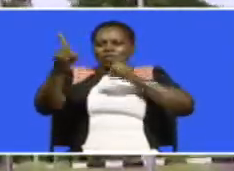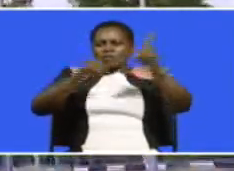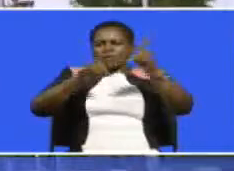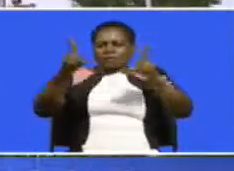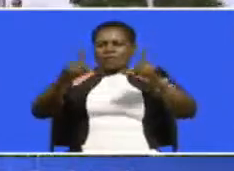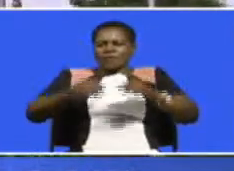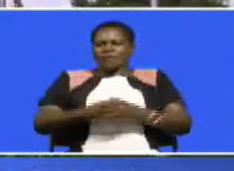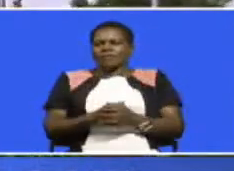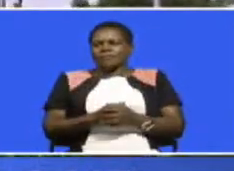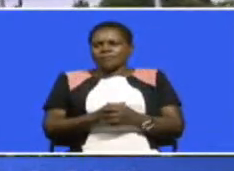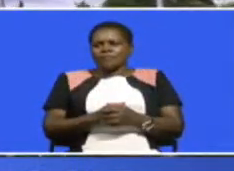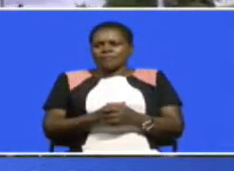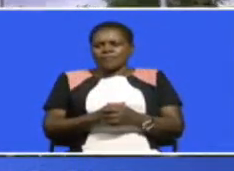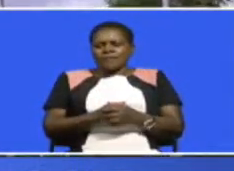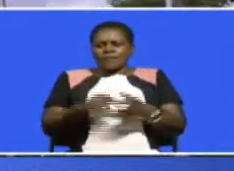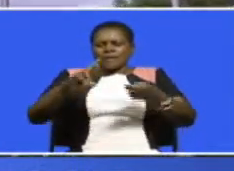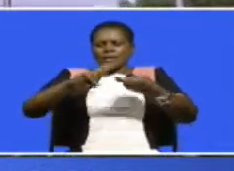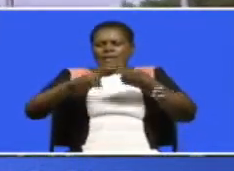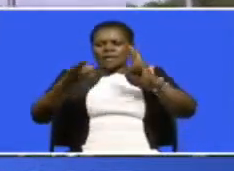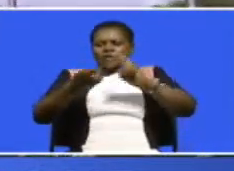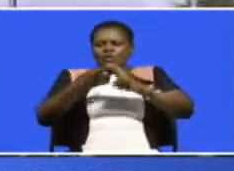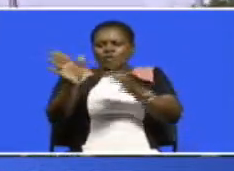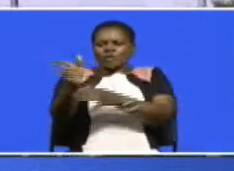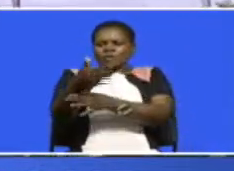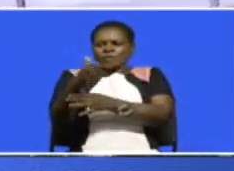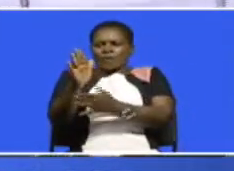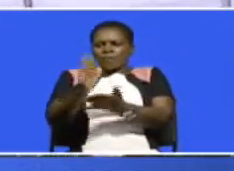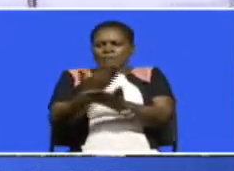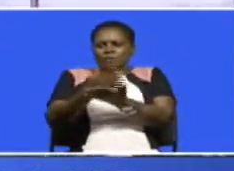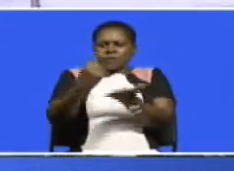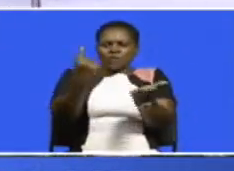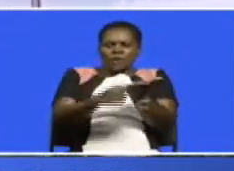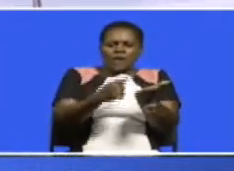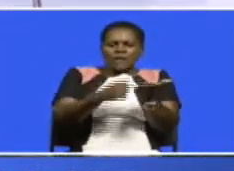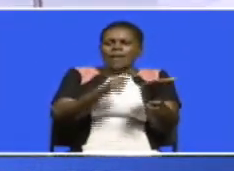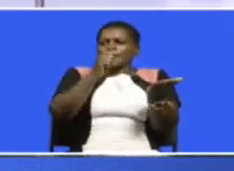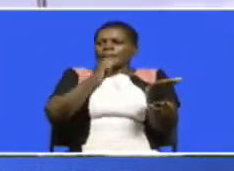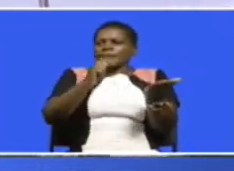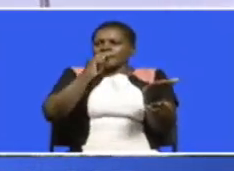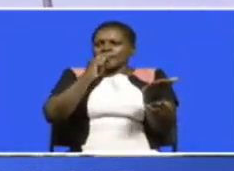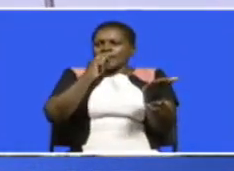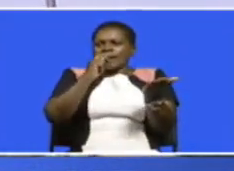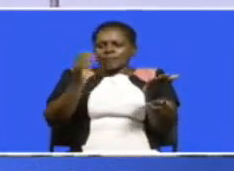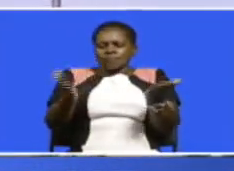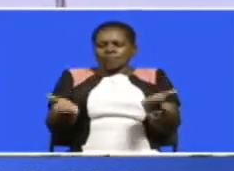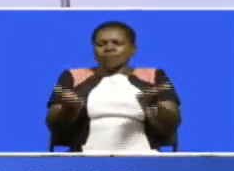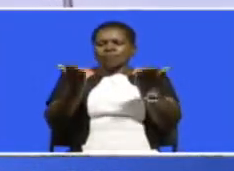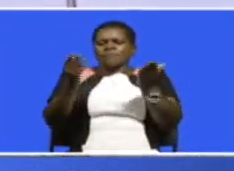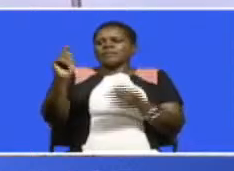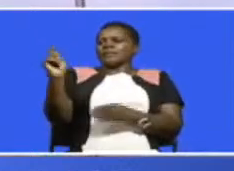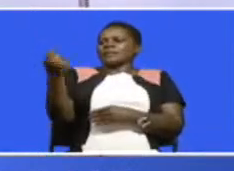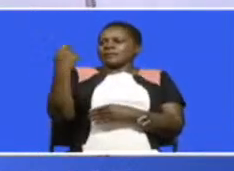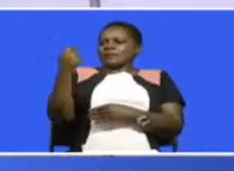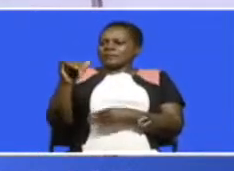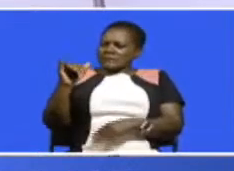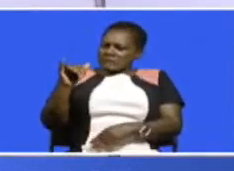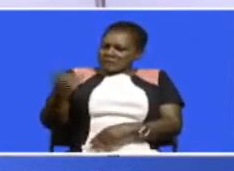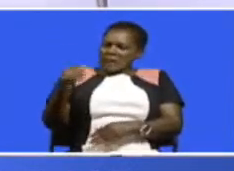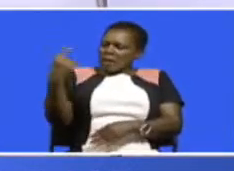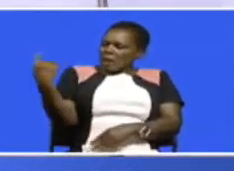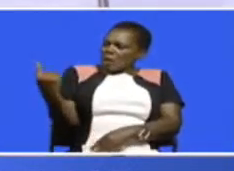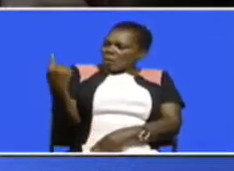dola za Kimarekani. Huku uhusiano wa kidiplomasia kati ya Uganda na Tanzania ukionekana kubobea, Kenya imesalia